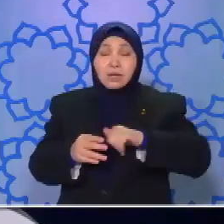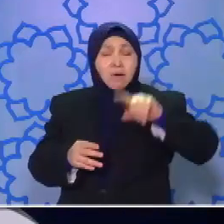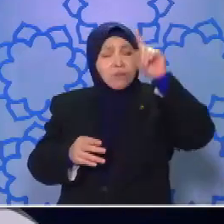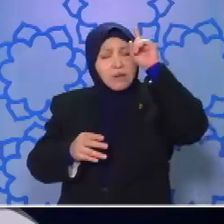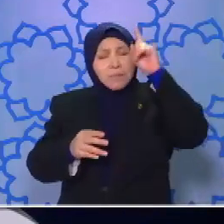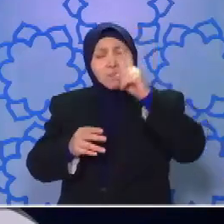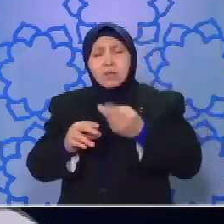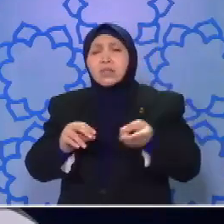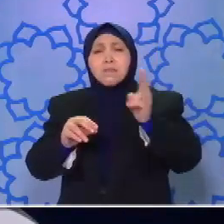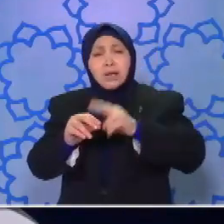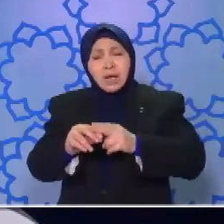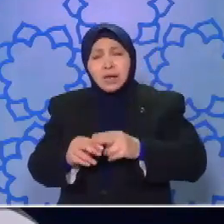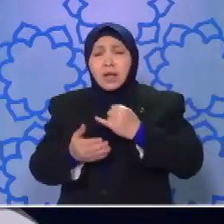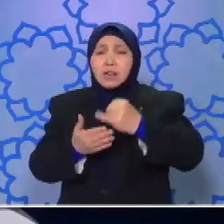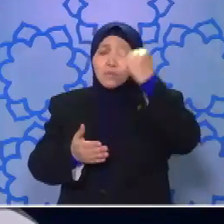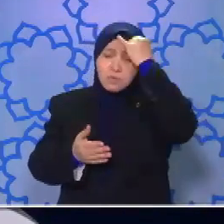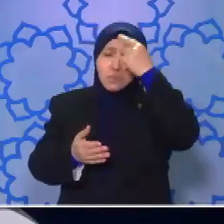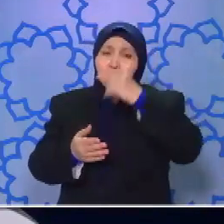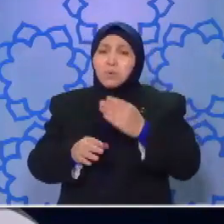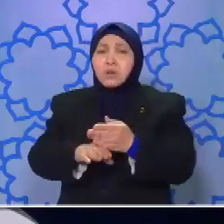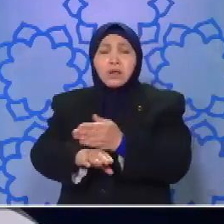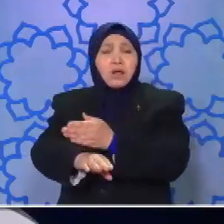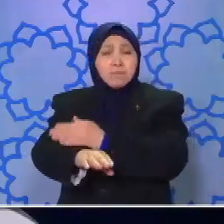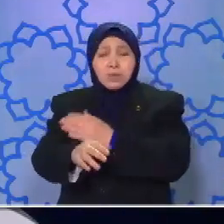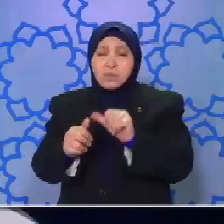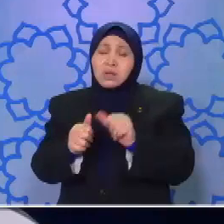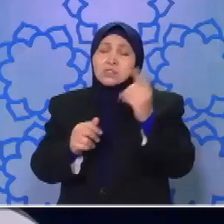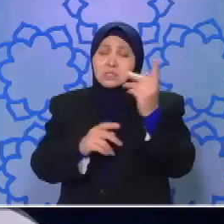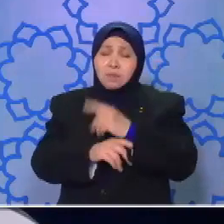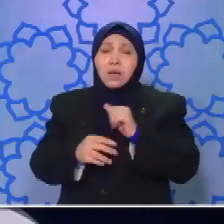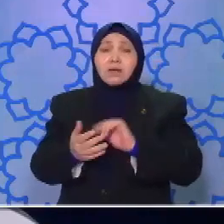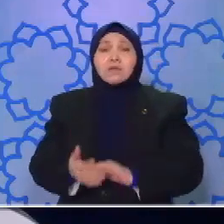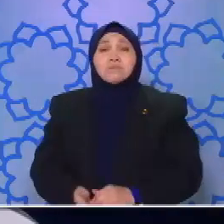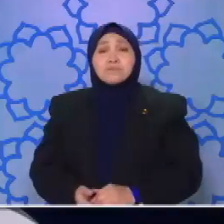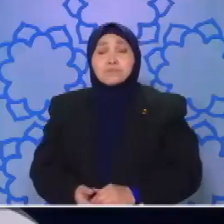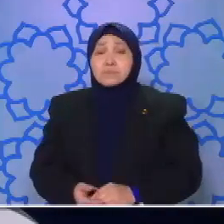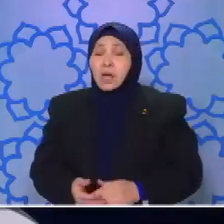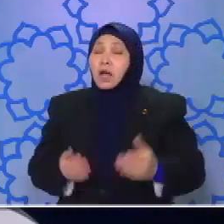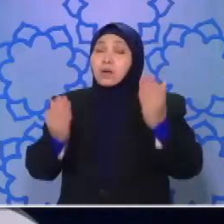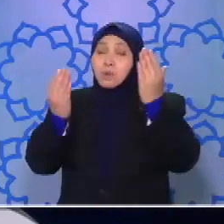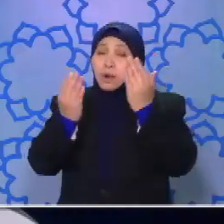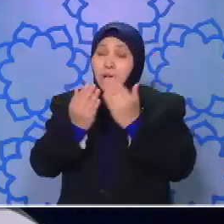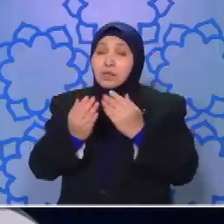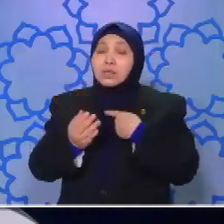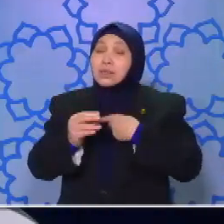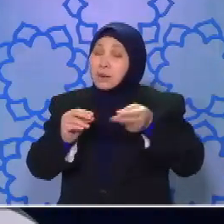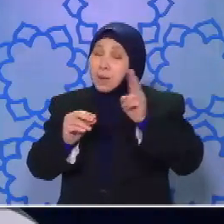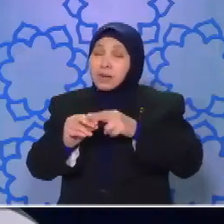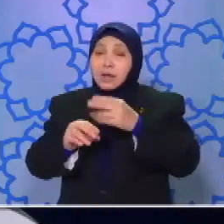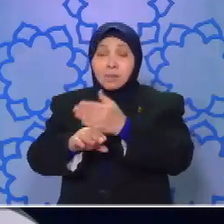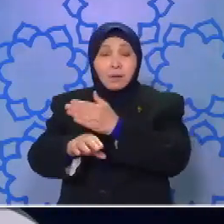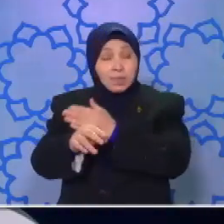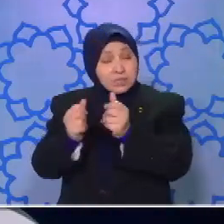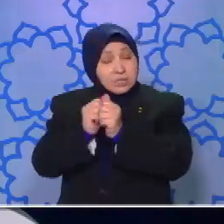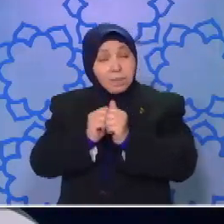'allamtana innaka antal alimul hakim. Rabbi zidni ilma. Kita doa kepada Allah SWT diberikan ilmu pada hari ini kita